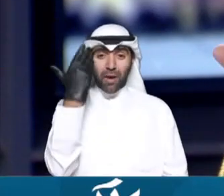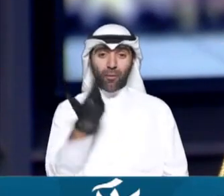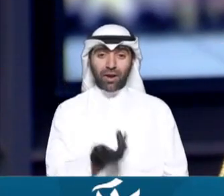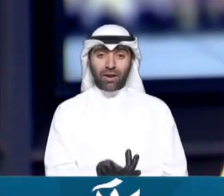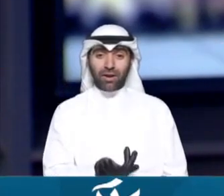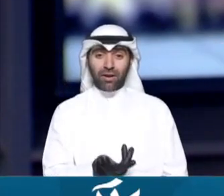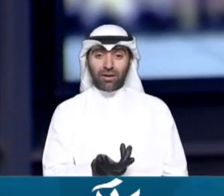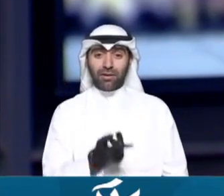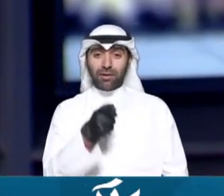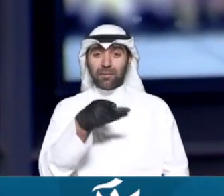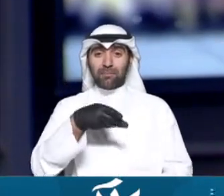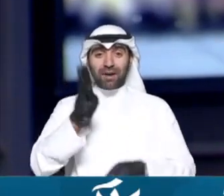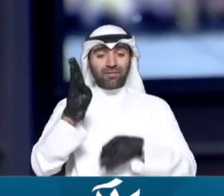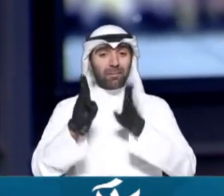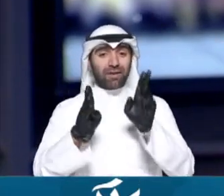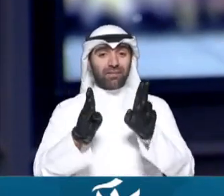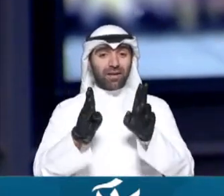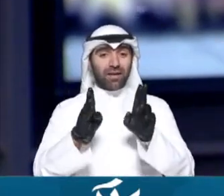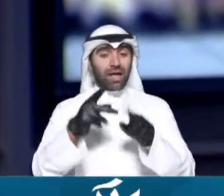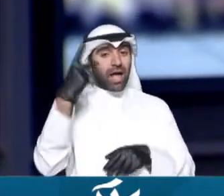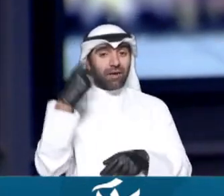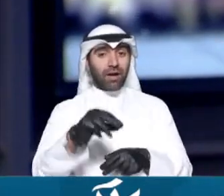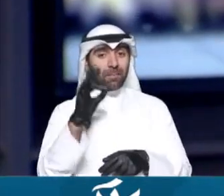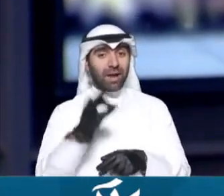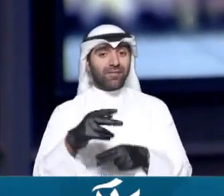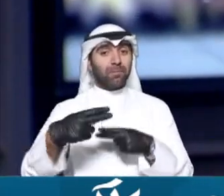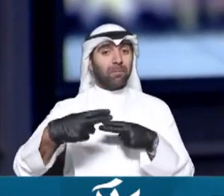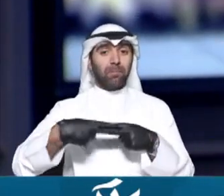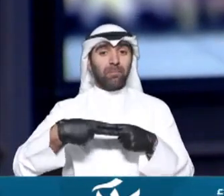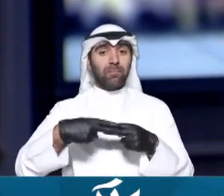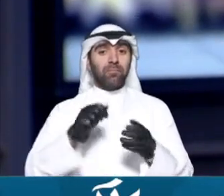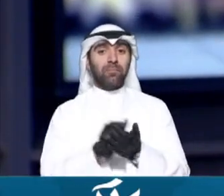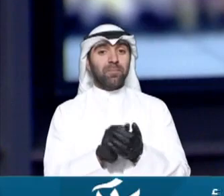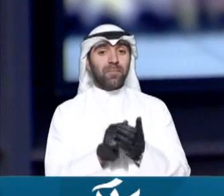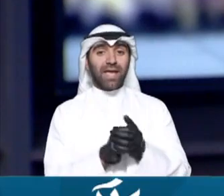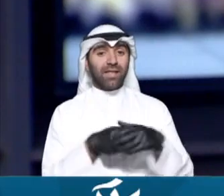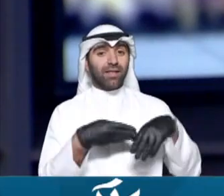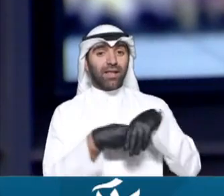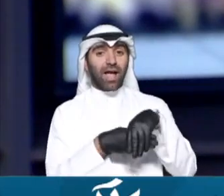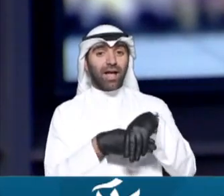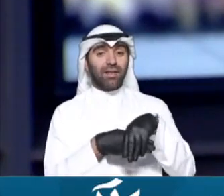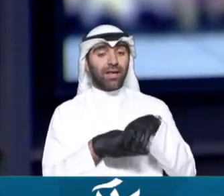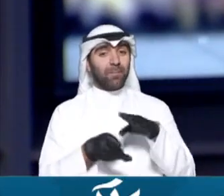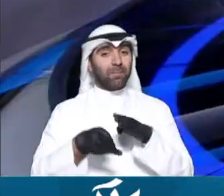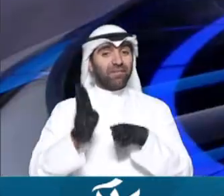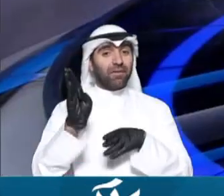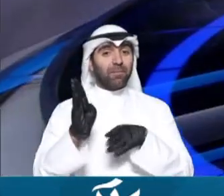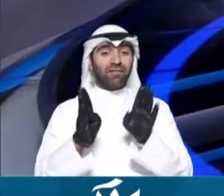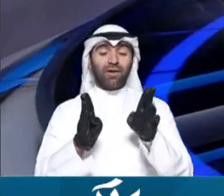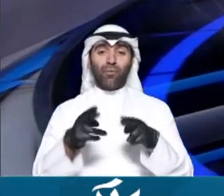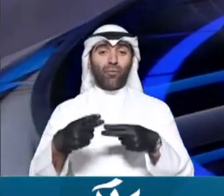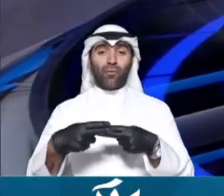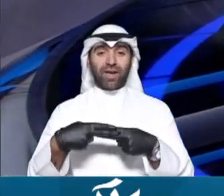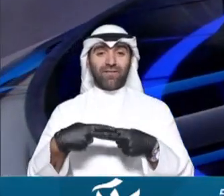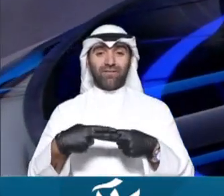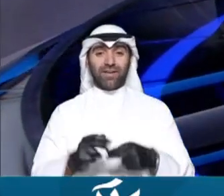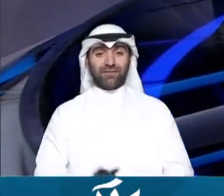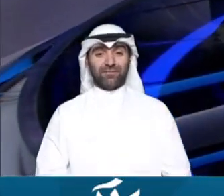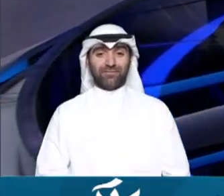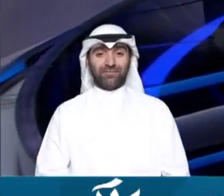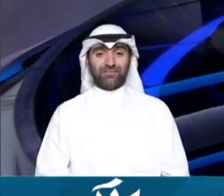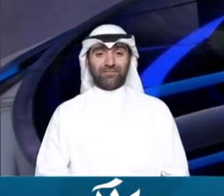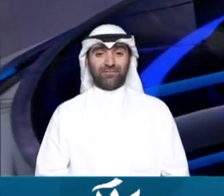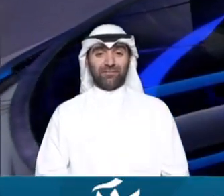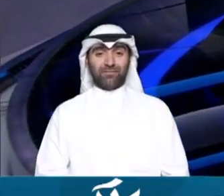نعم. فقال له أبو عبيدة تفر من قضاء الله قدر الله؟ قال نعم، أفر من قدر الله إلى قدر الله. نعم. نعم صحيح.